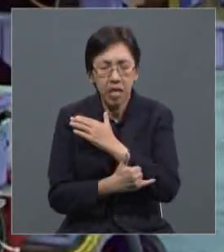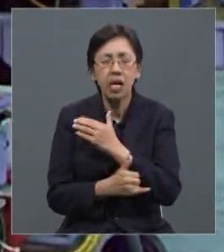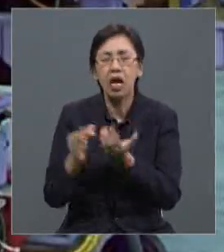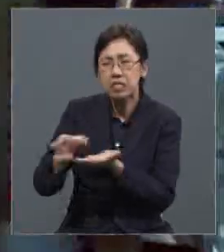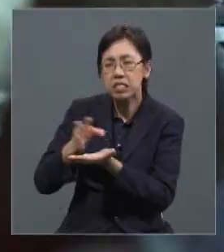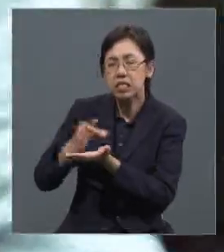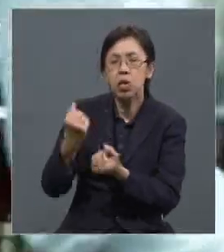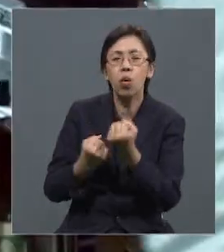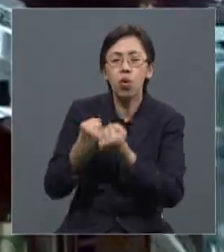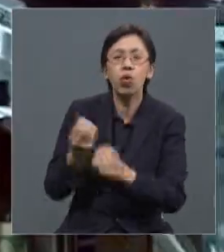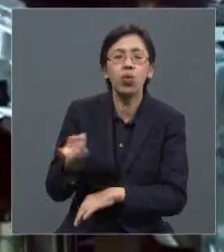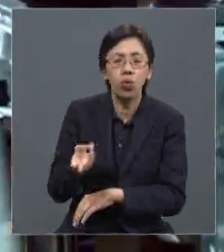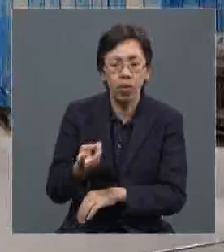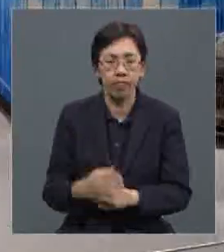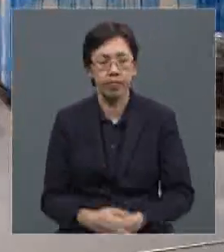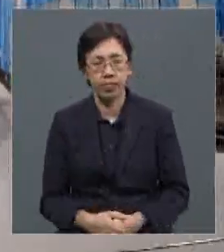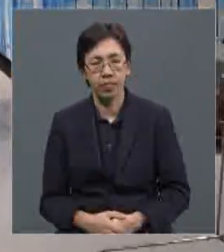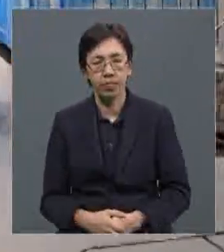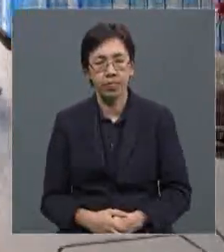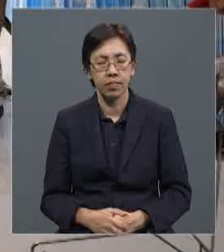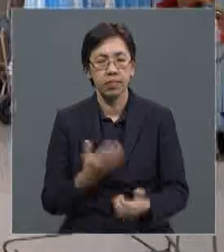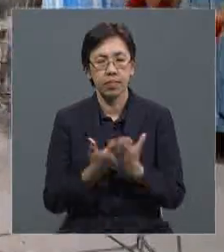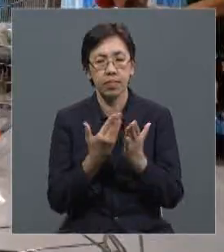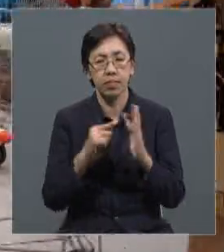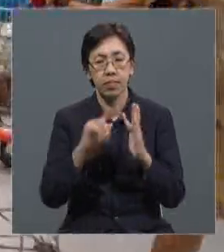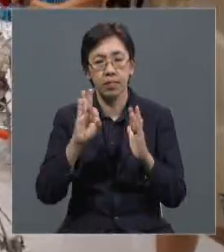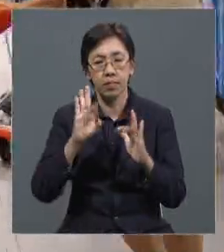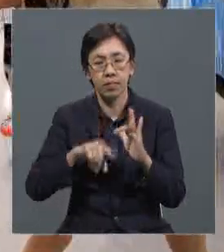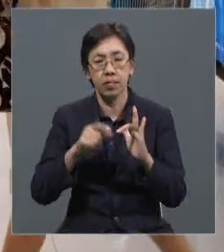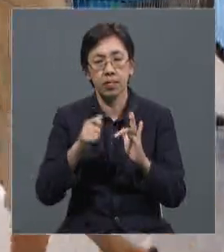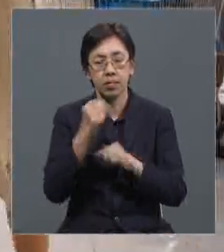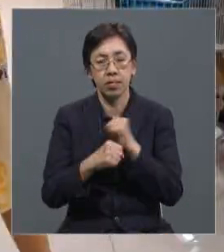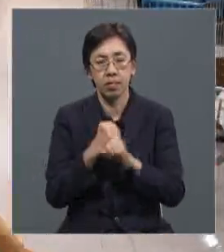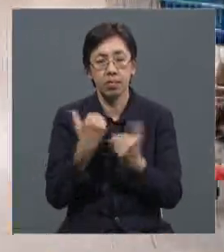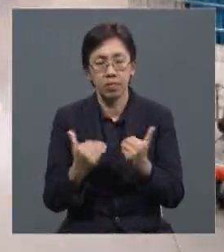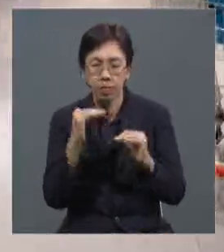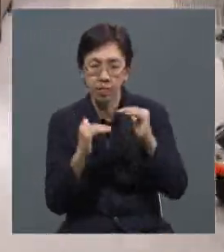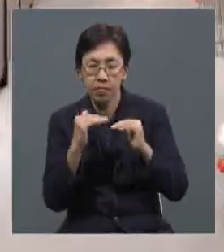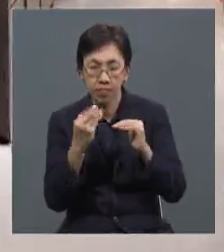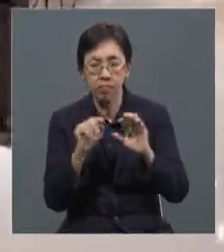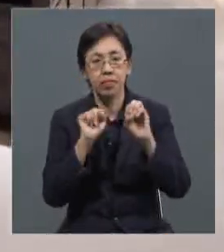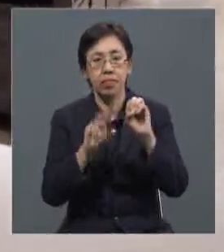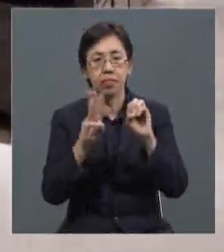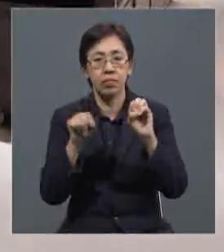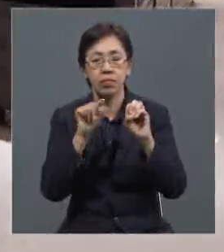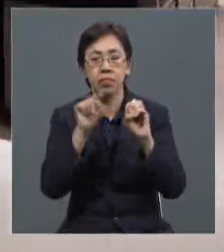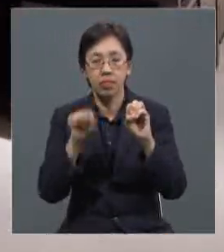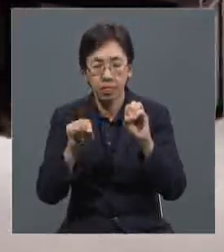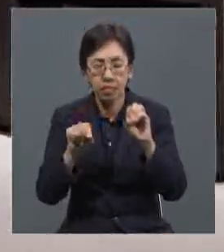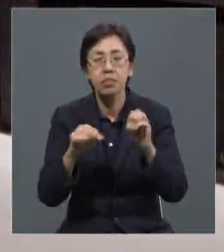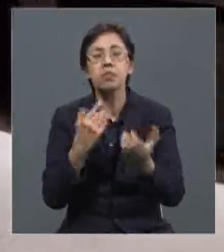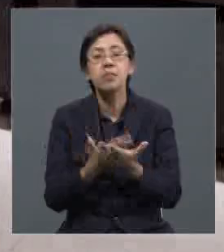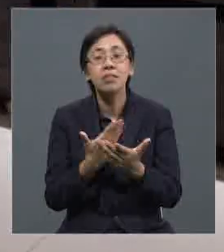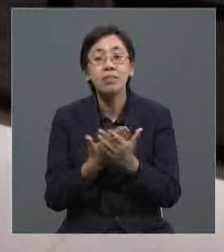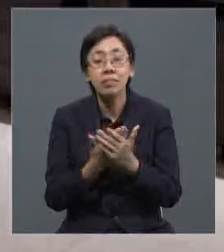งด้านอัตราเงินเฟ้อทั่วไปปีนี้มีแนวโน้มใกล้เคียงเดิมอยู่ที่ 0.6% นะครับปรับขึ้นต